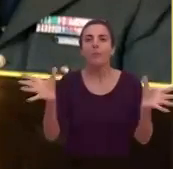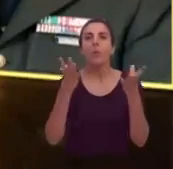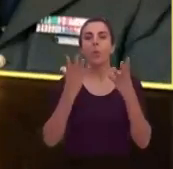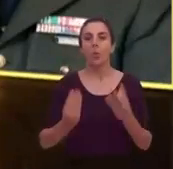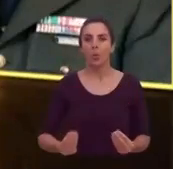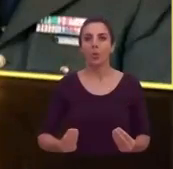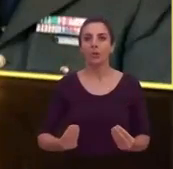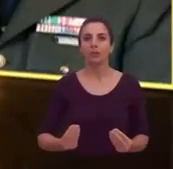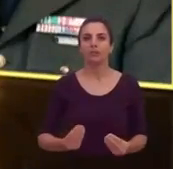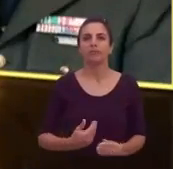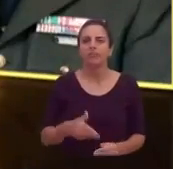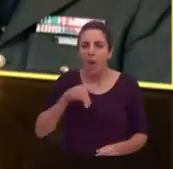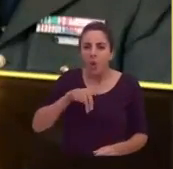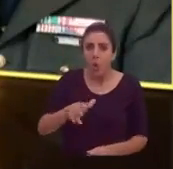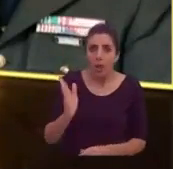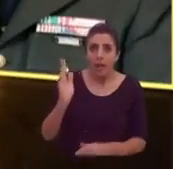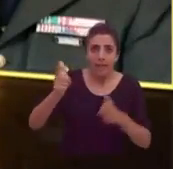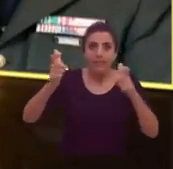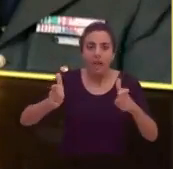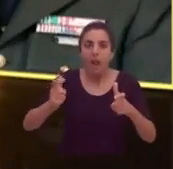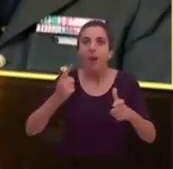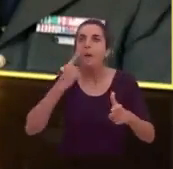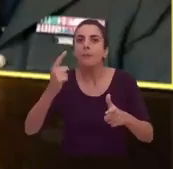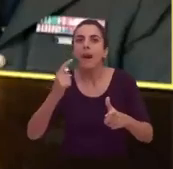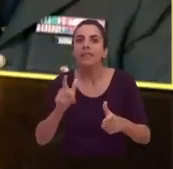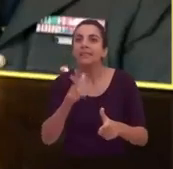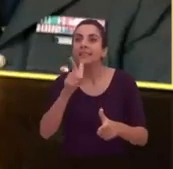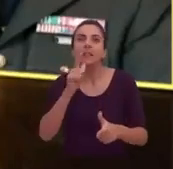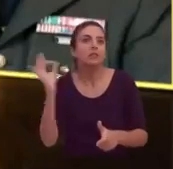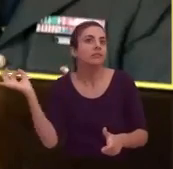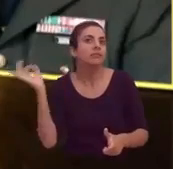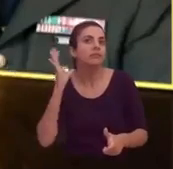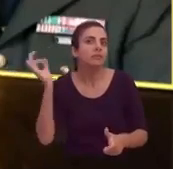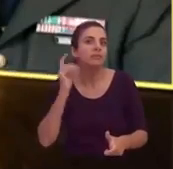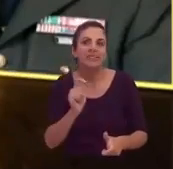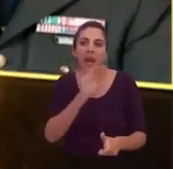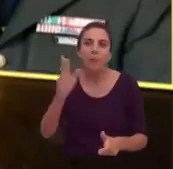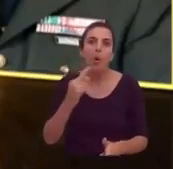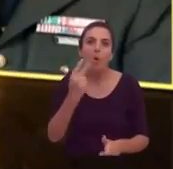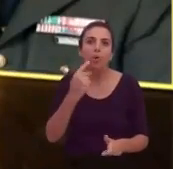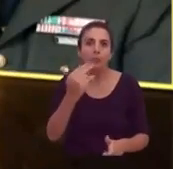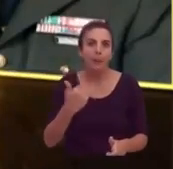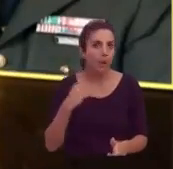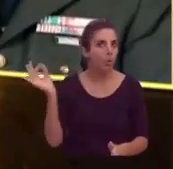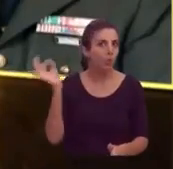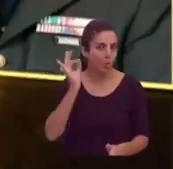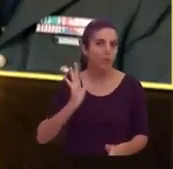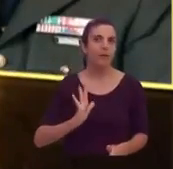Geçtiğimiz yerlerdeki belirli noktalara konulan hoparlörlerden spikerlerin konuşmalarını biz de